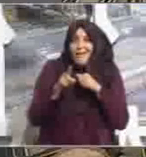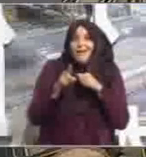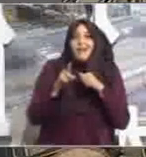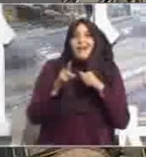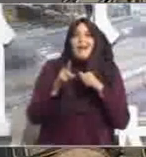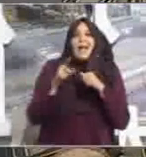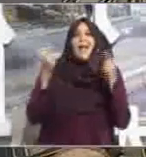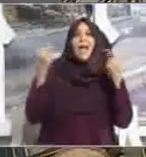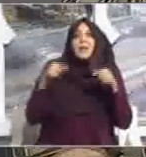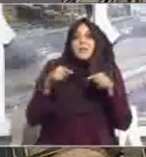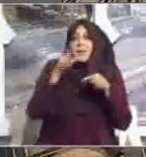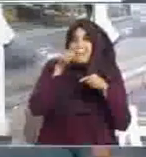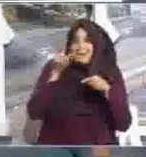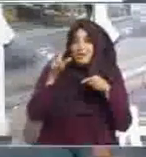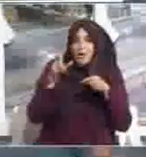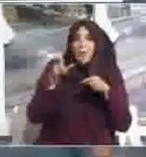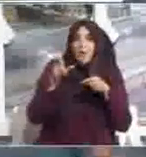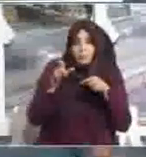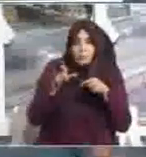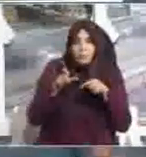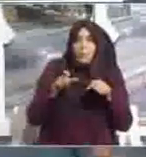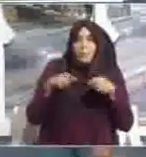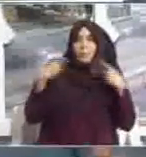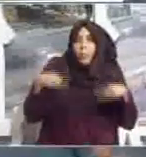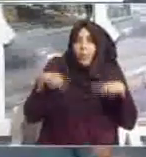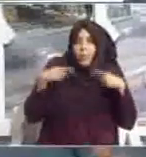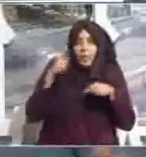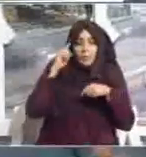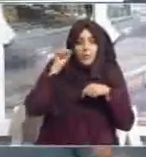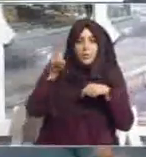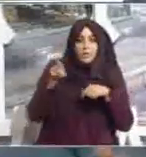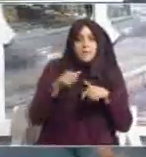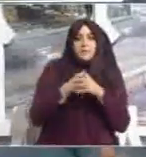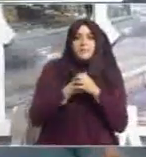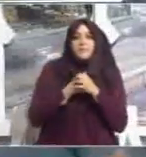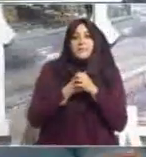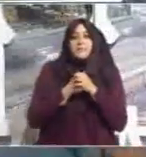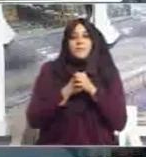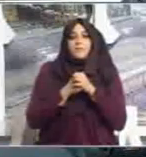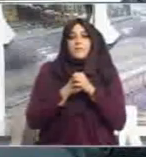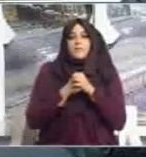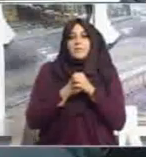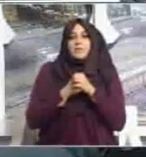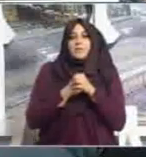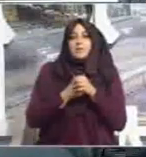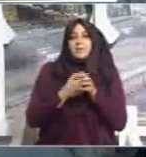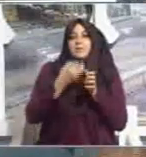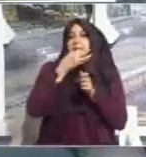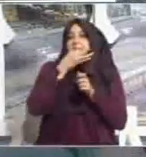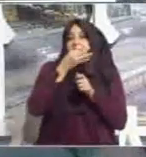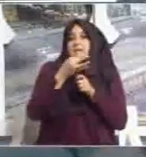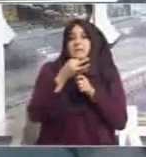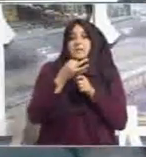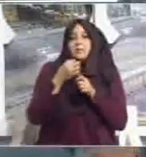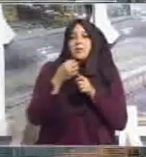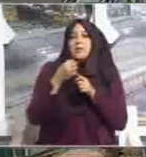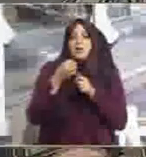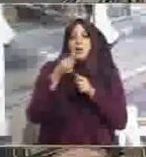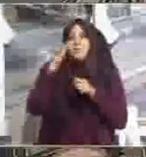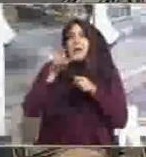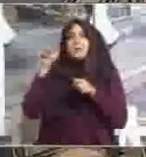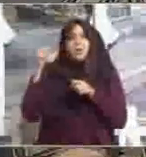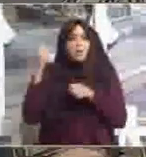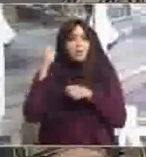يخشونه، وقد قال صلى الله عليه وسلم: نصرت بالرعب مسيرة شهر. يسمع